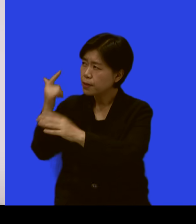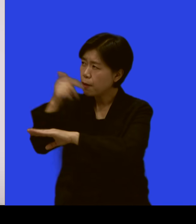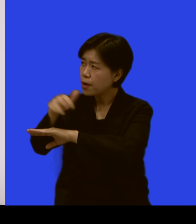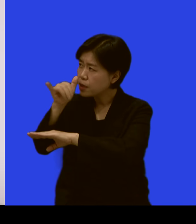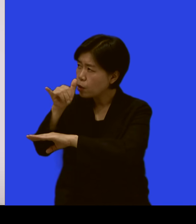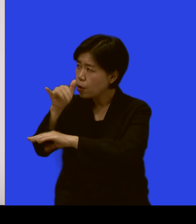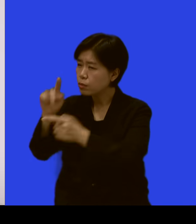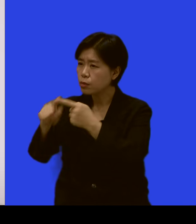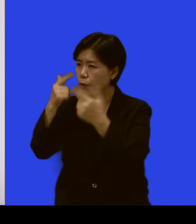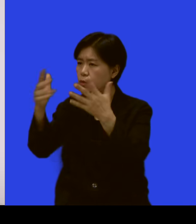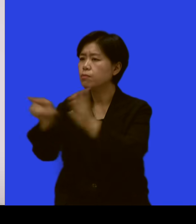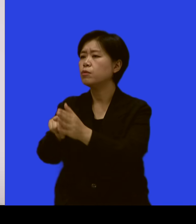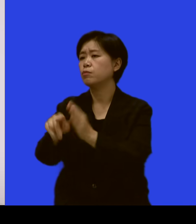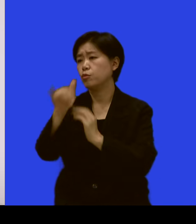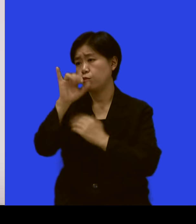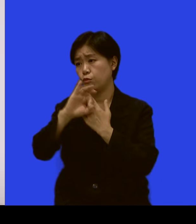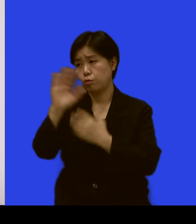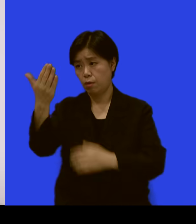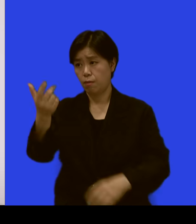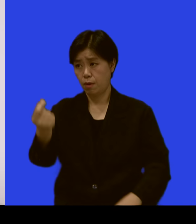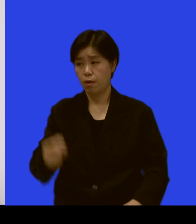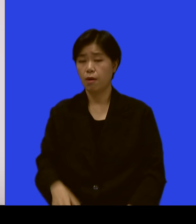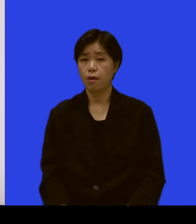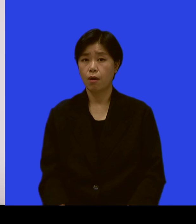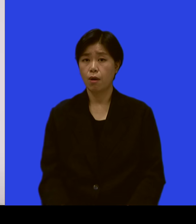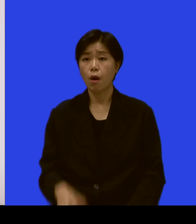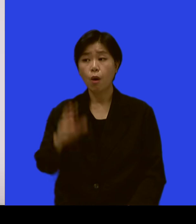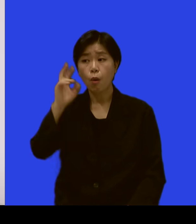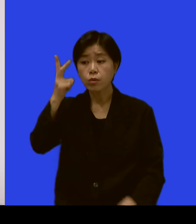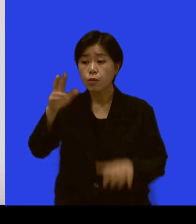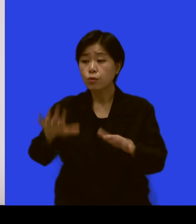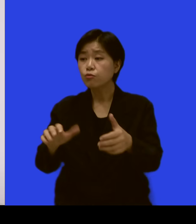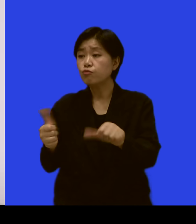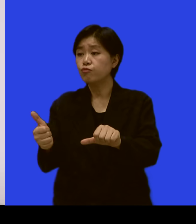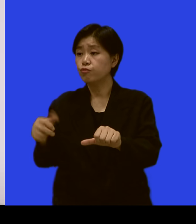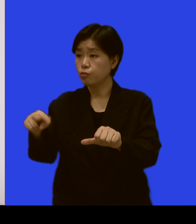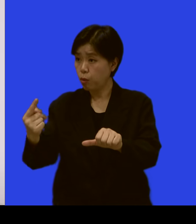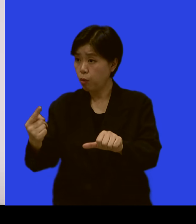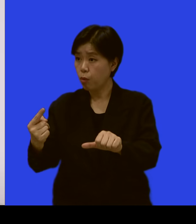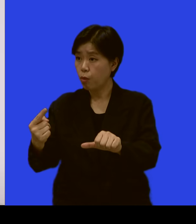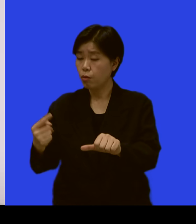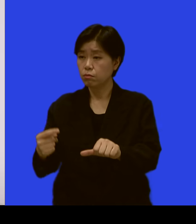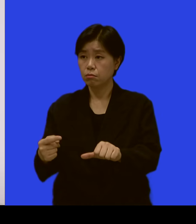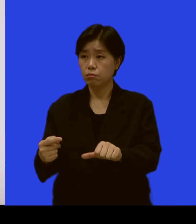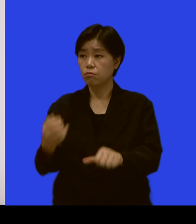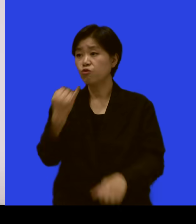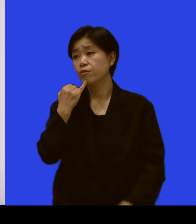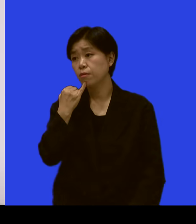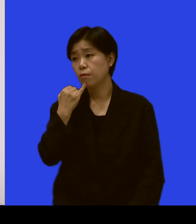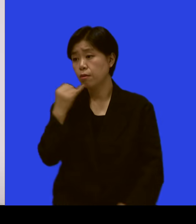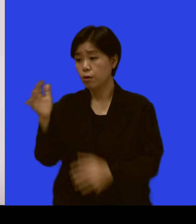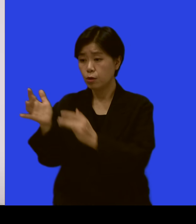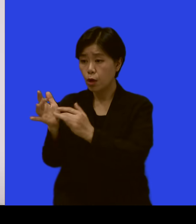나서 혹시 돌아가시더라도 괜찮잖아요. 하나님이 믿어지면.